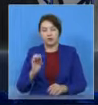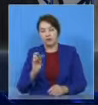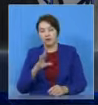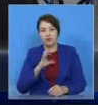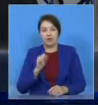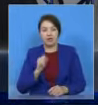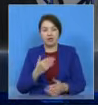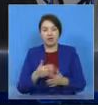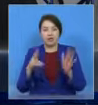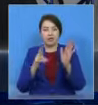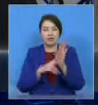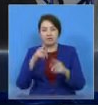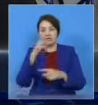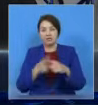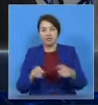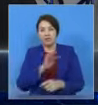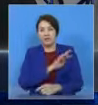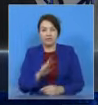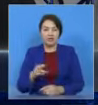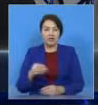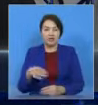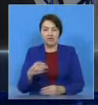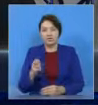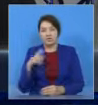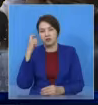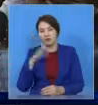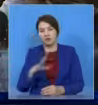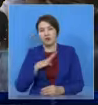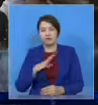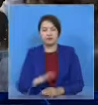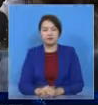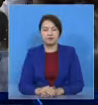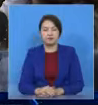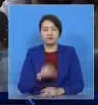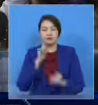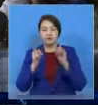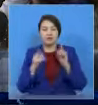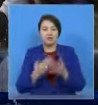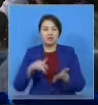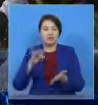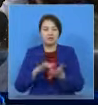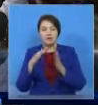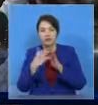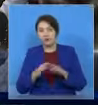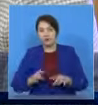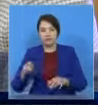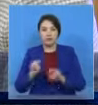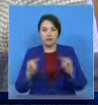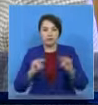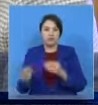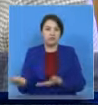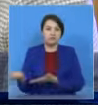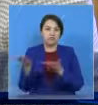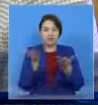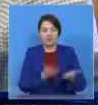бойынша 8,5 миллион гранттың иегері атанған. Семинарға қала және аудандардың мұғалімдері шақырылды.